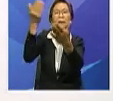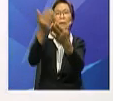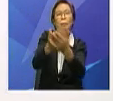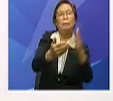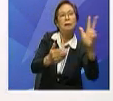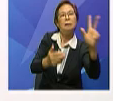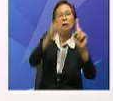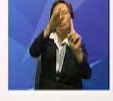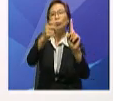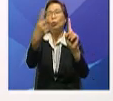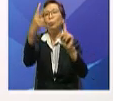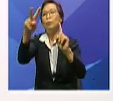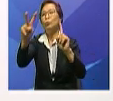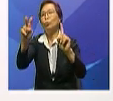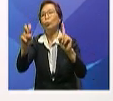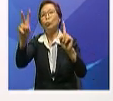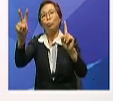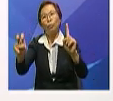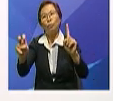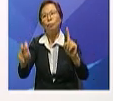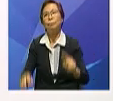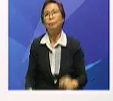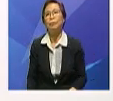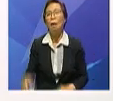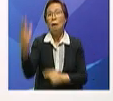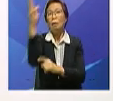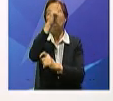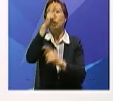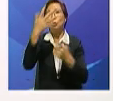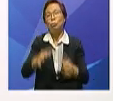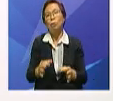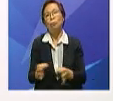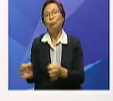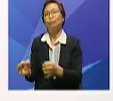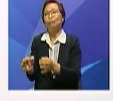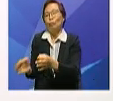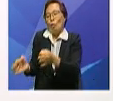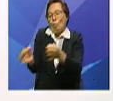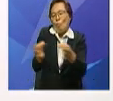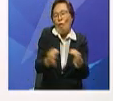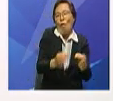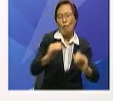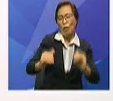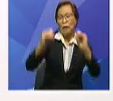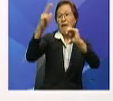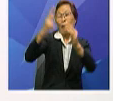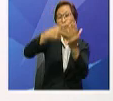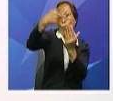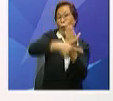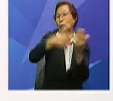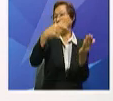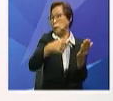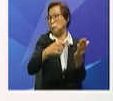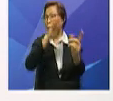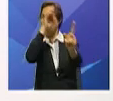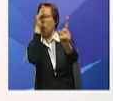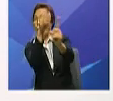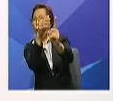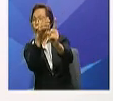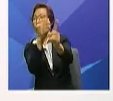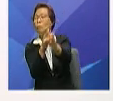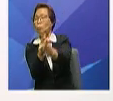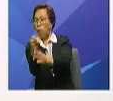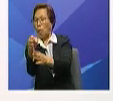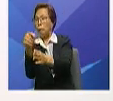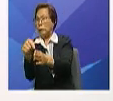31 disable 2020 kerajaan juga telah meluncurkan Pasa Ketiga program ini dengan mendasarkan